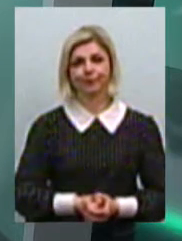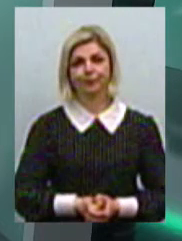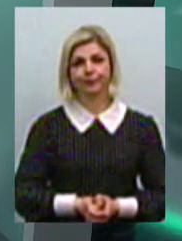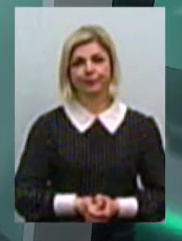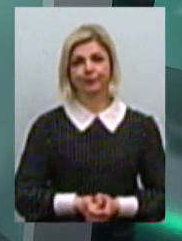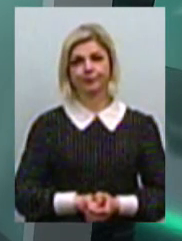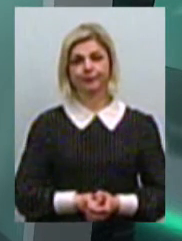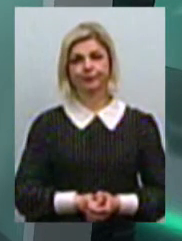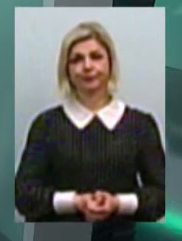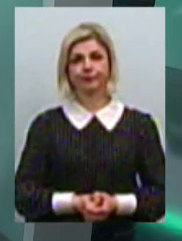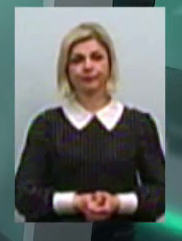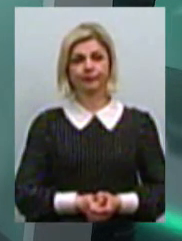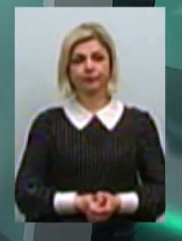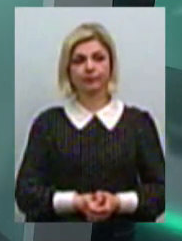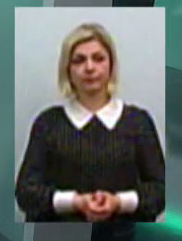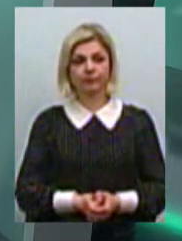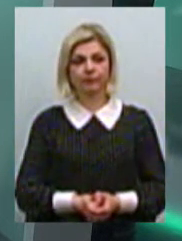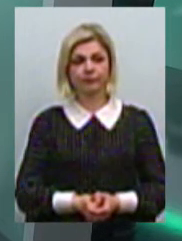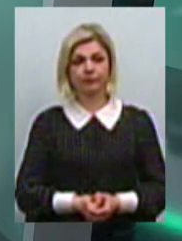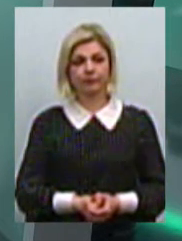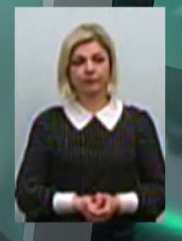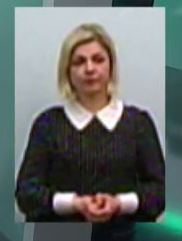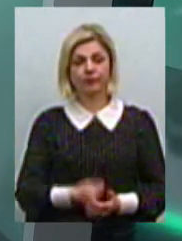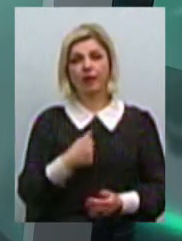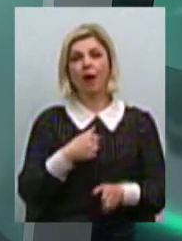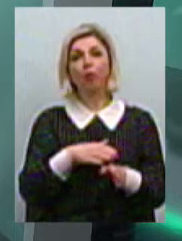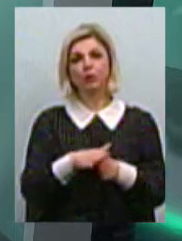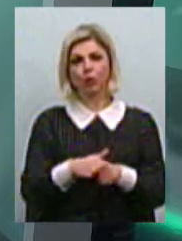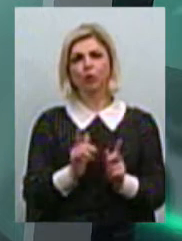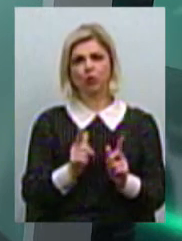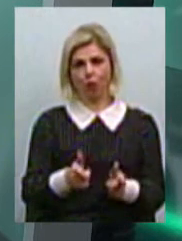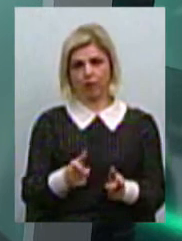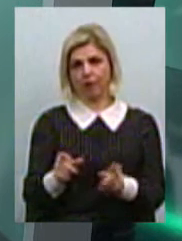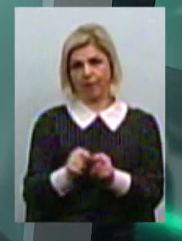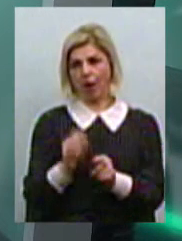Я абсолютно згоден з Володимиром про те, що